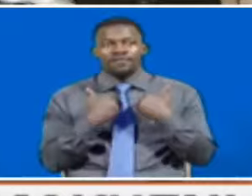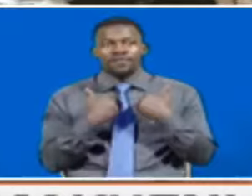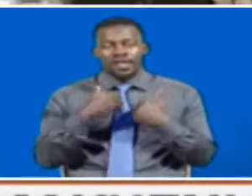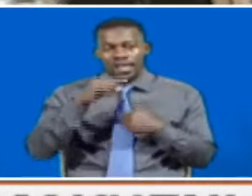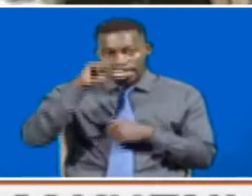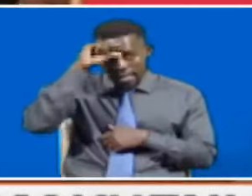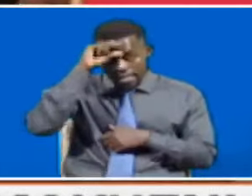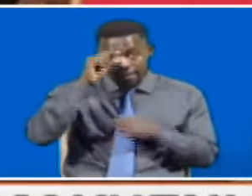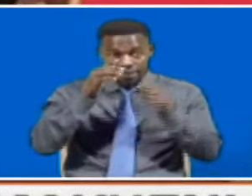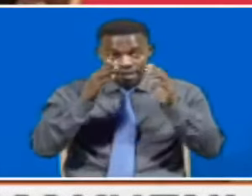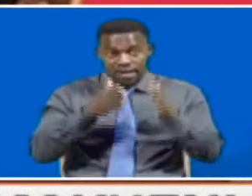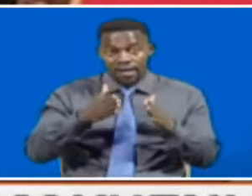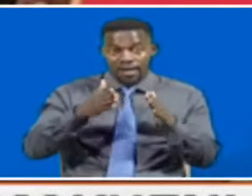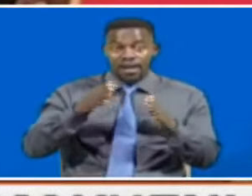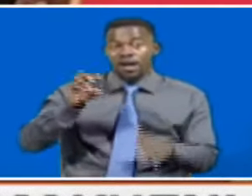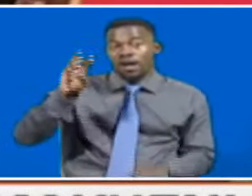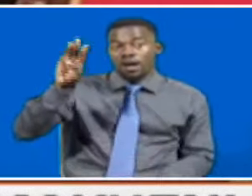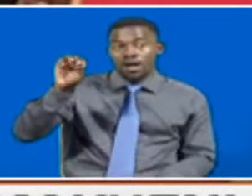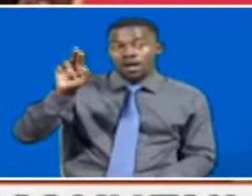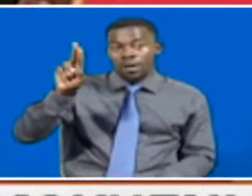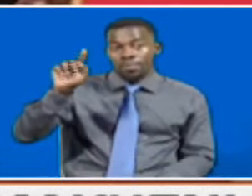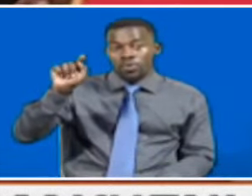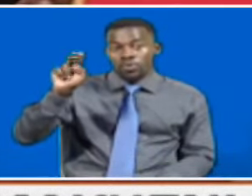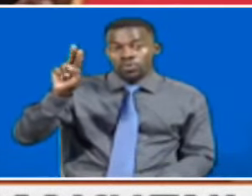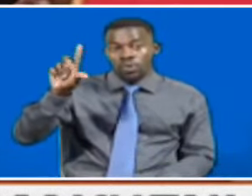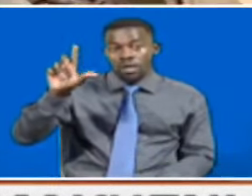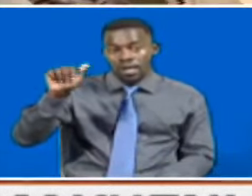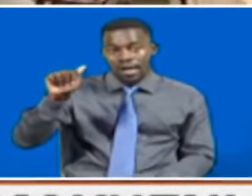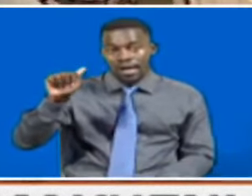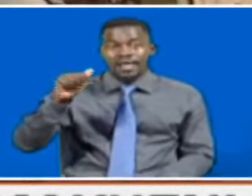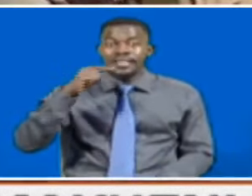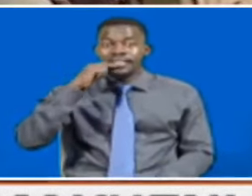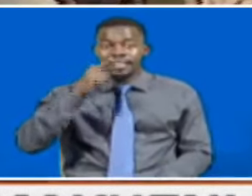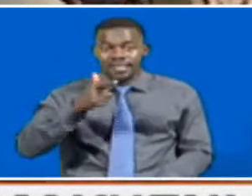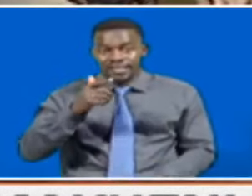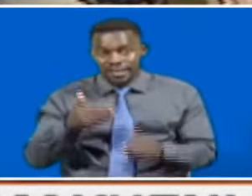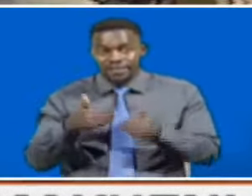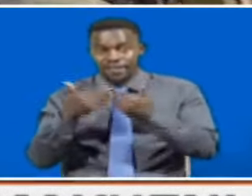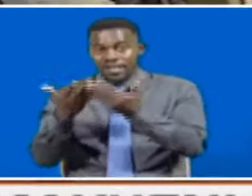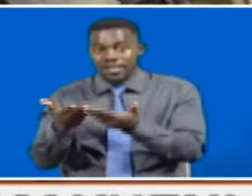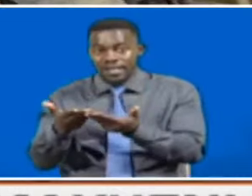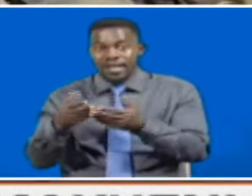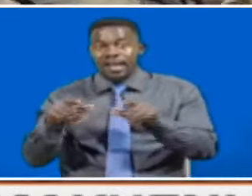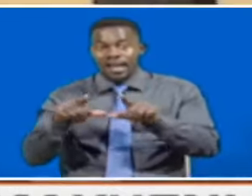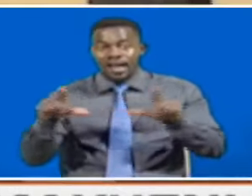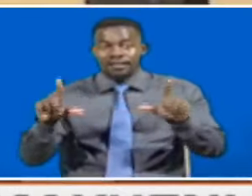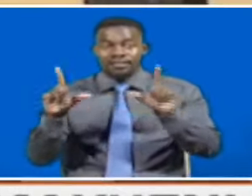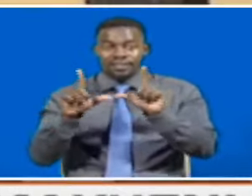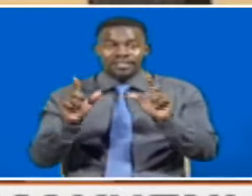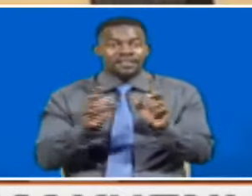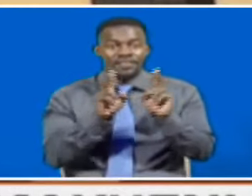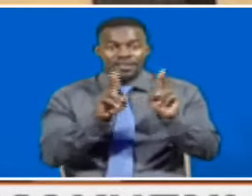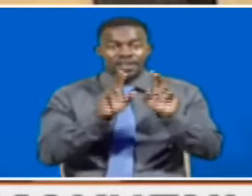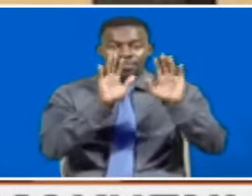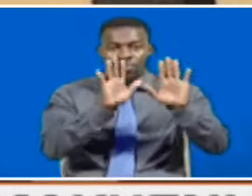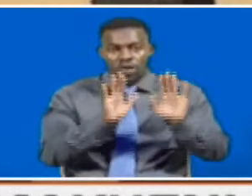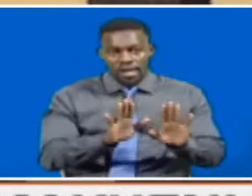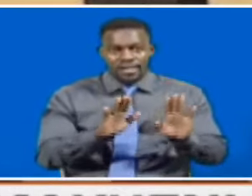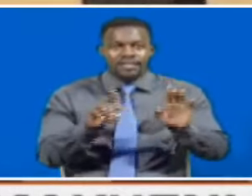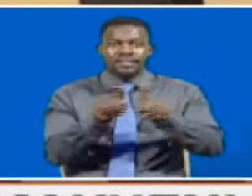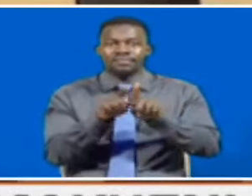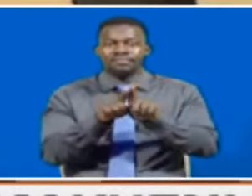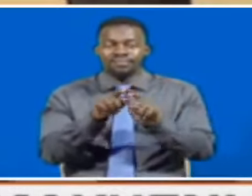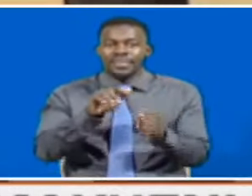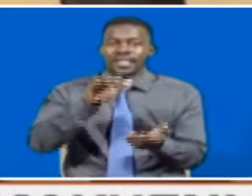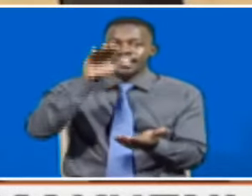ambaye aliongoza zoezi hili akiutaja mpango huo wa utoaji wa hadhi miliki kama nguzo muhimu ya kusaidia kupunguza mizozo ya